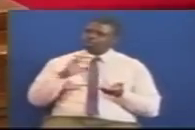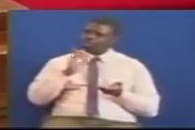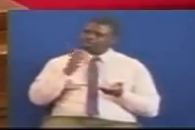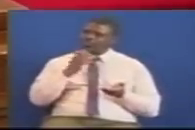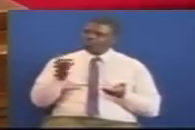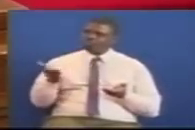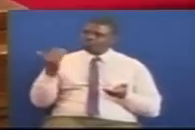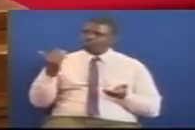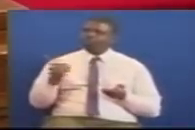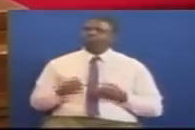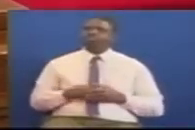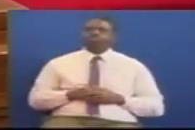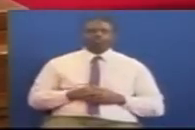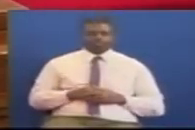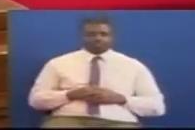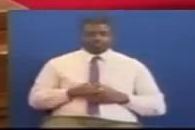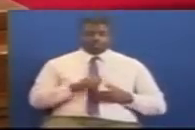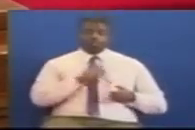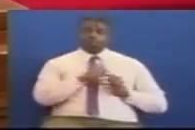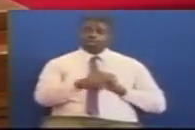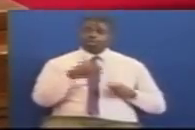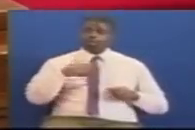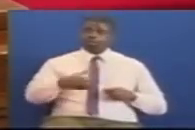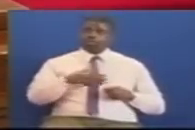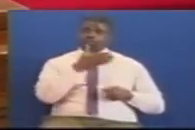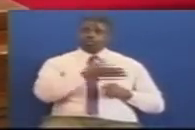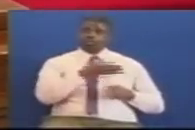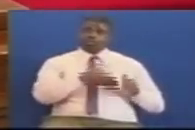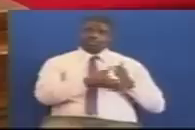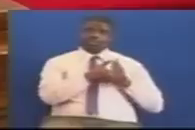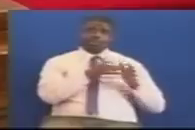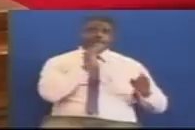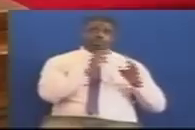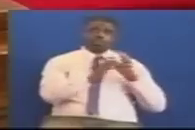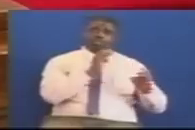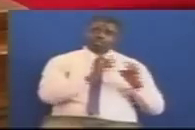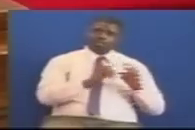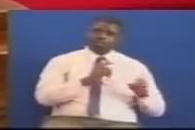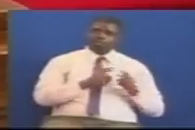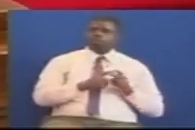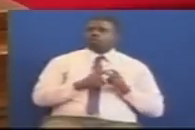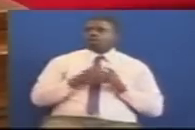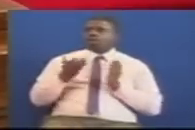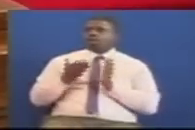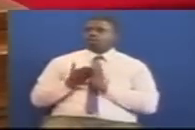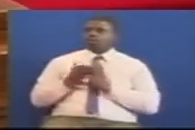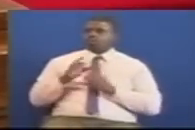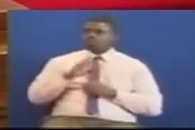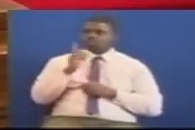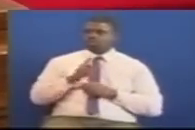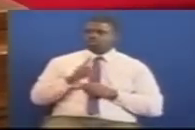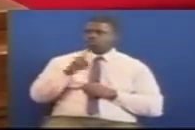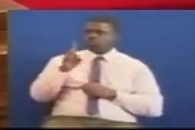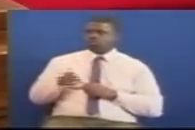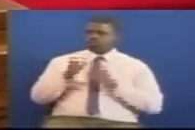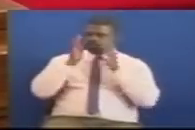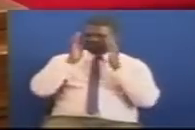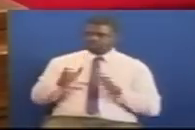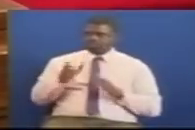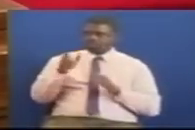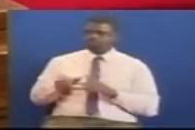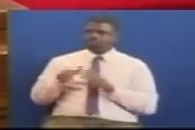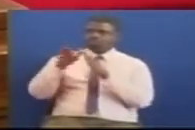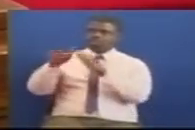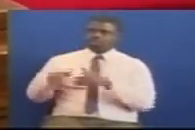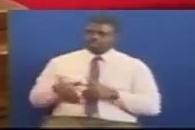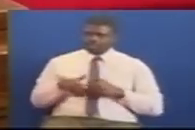Mheshimiwa mwenyekiti, kwa niaba ya Waziri wa Ujenzi, Uchukuzi na Mawasiliano, naomba kujibu swala la Mheshimiwa mbunge kama ifuatavyo. Ni